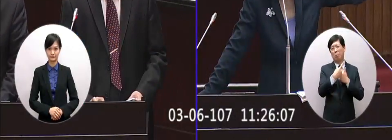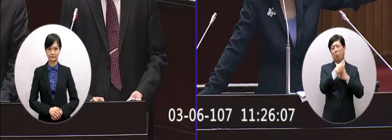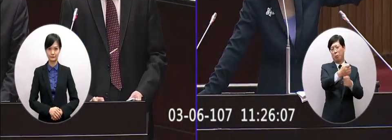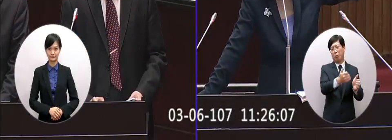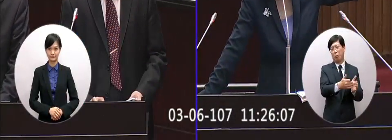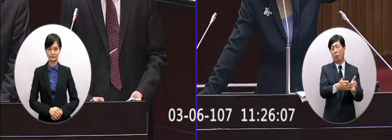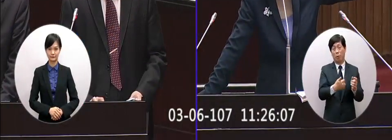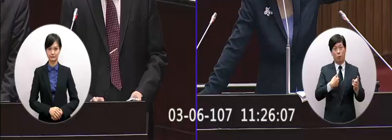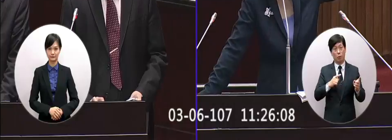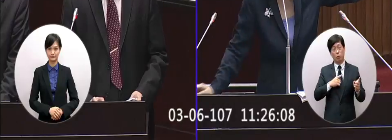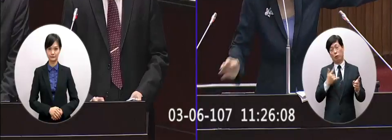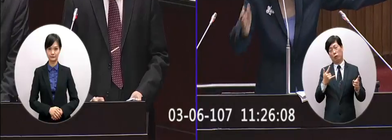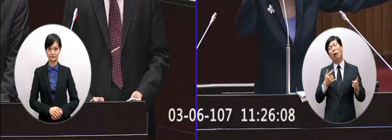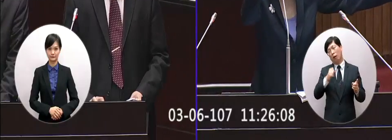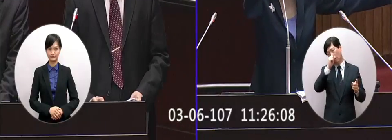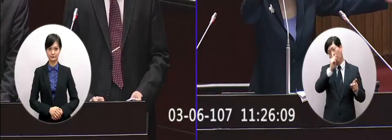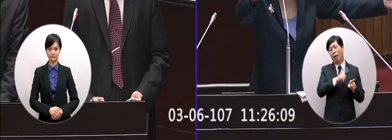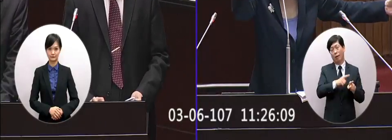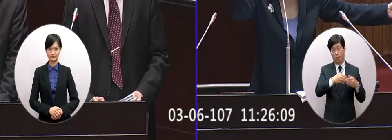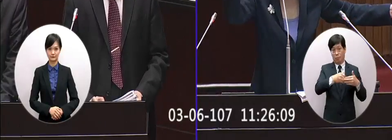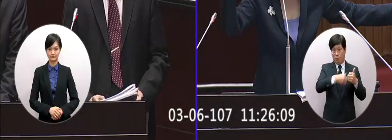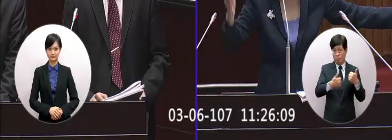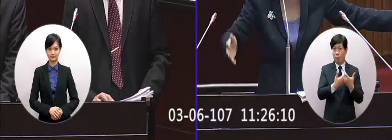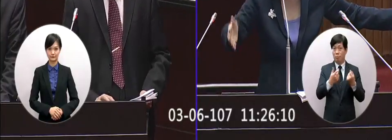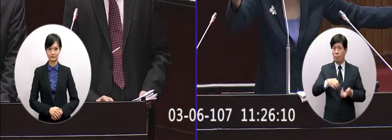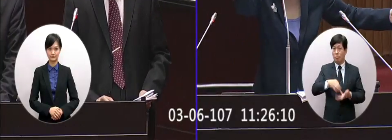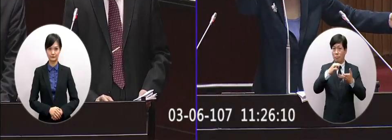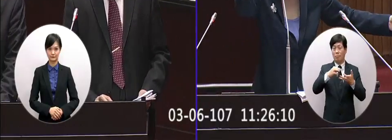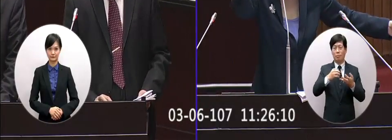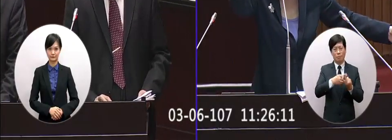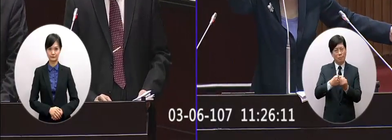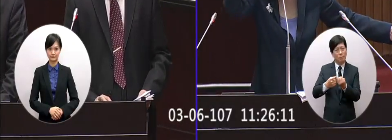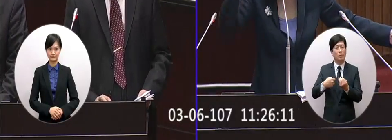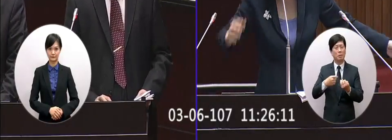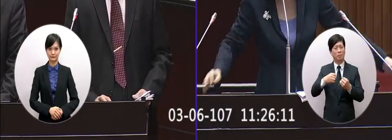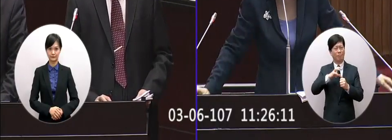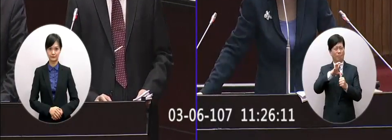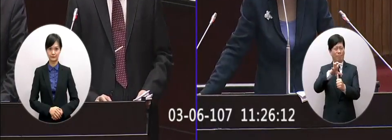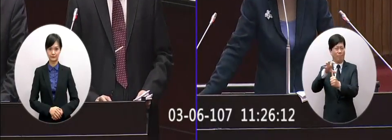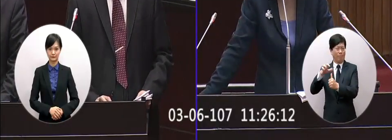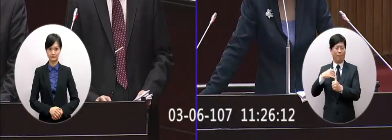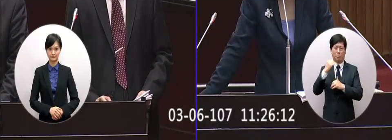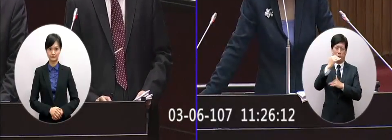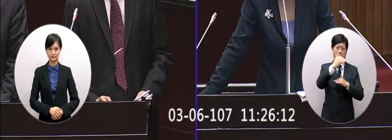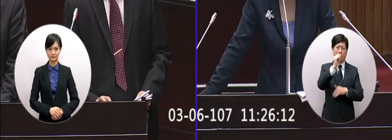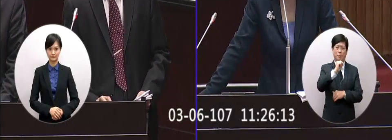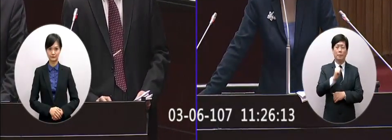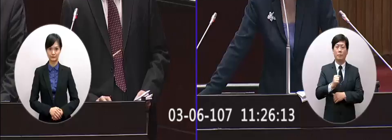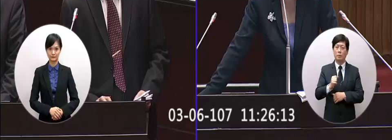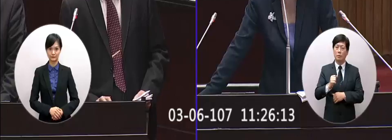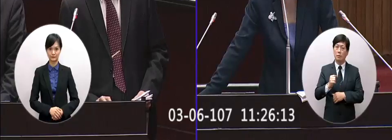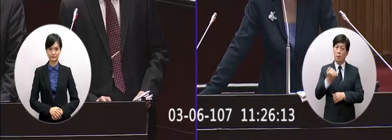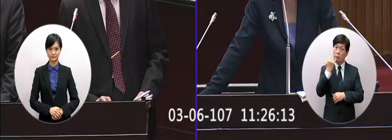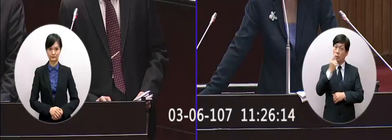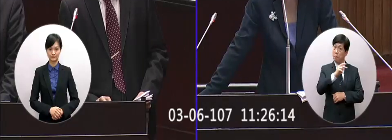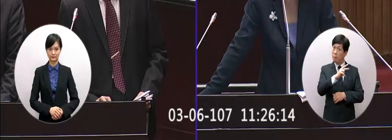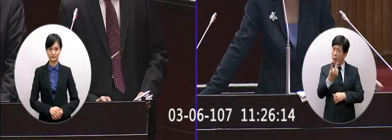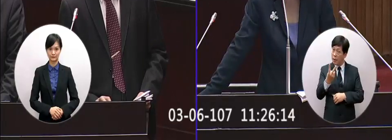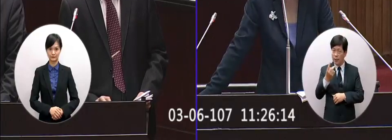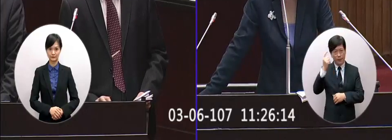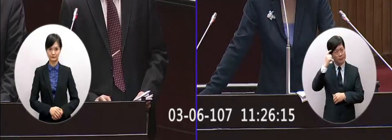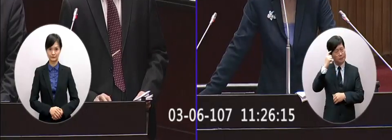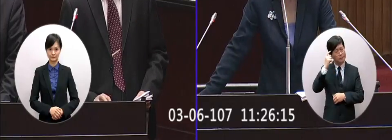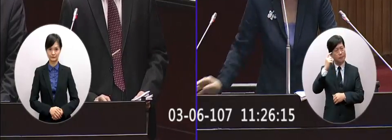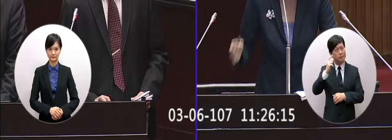过去了，然后我们就被动去接招，包括陆委会提出很多的部分，然后你提出很多的限制令等等之类的，难道我们不能转换一些的